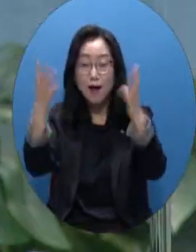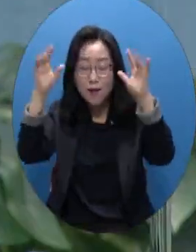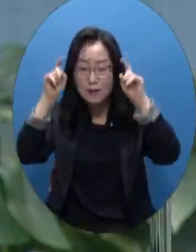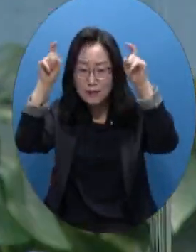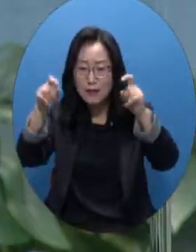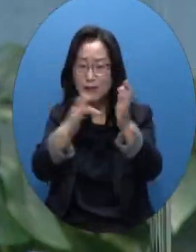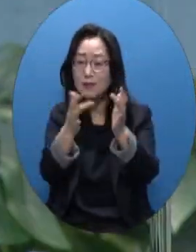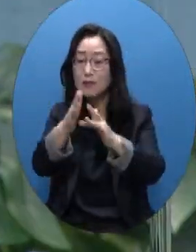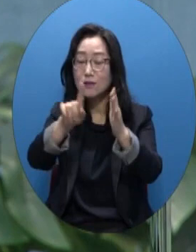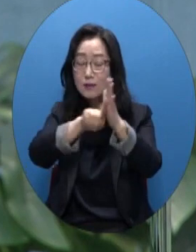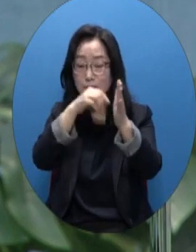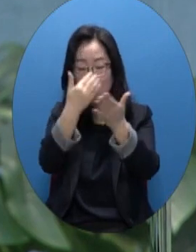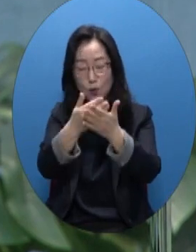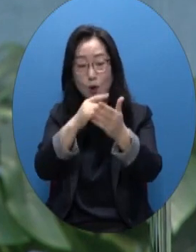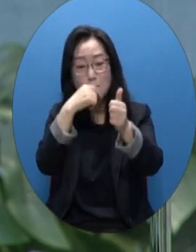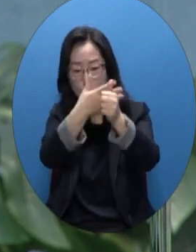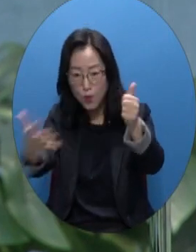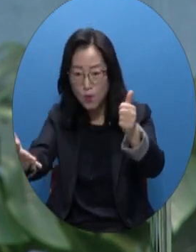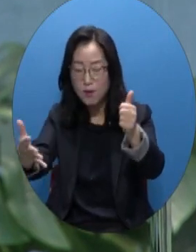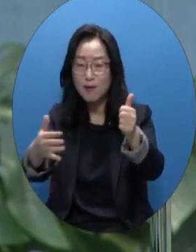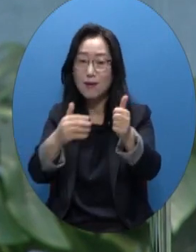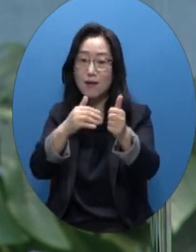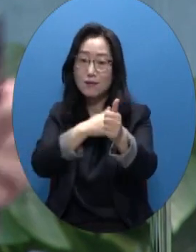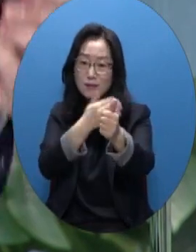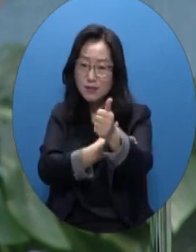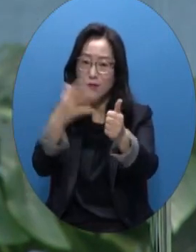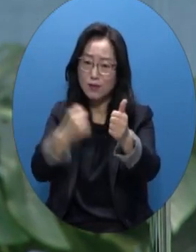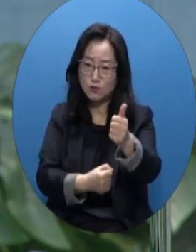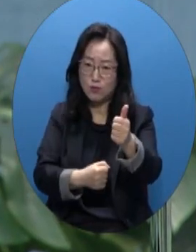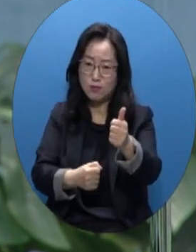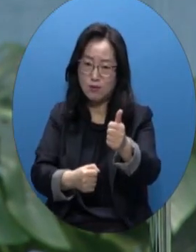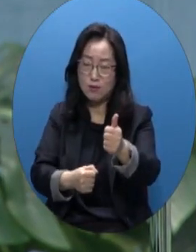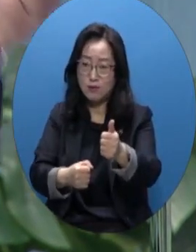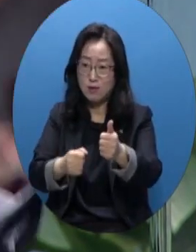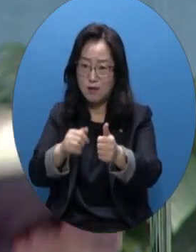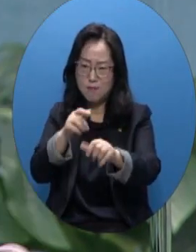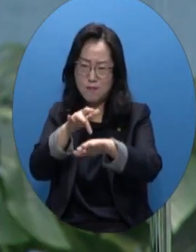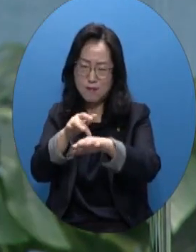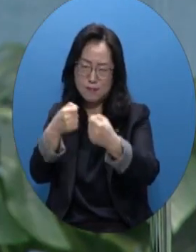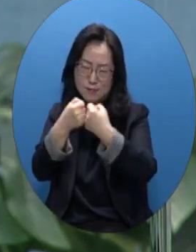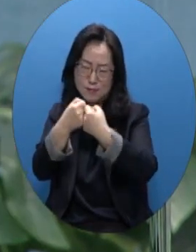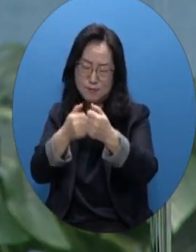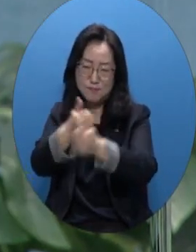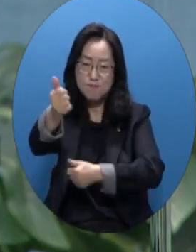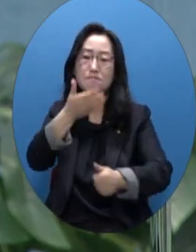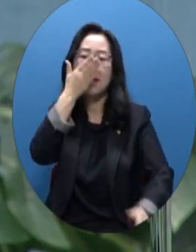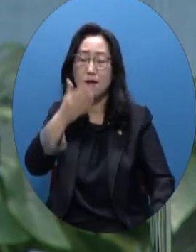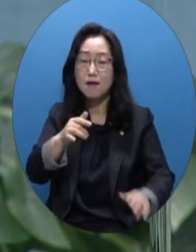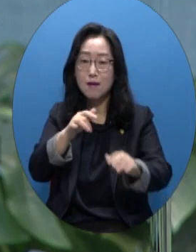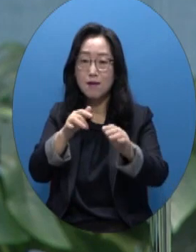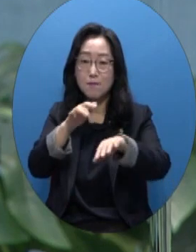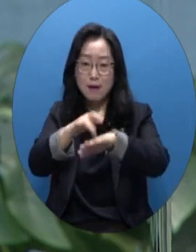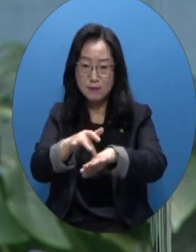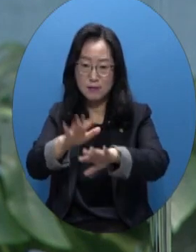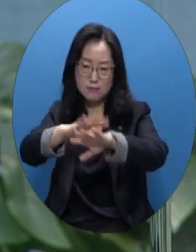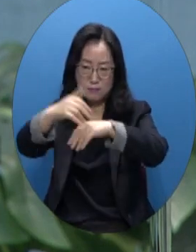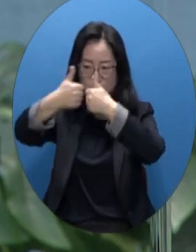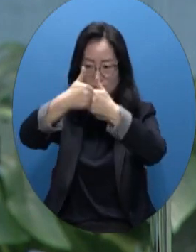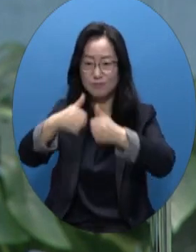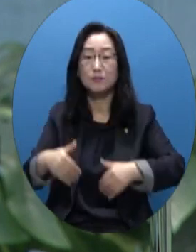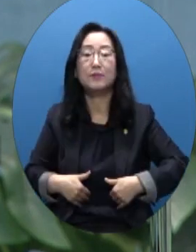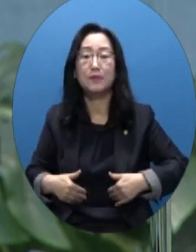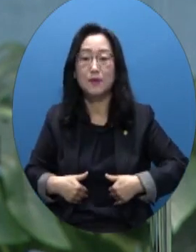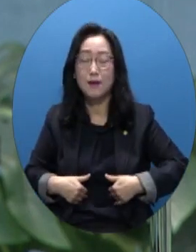2 에버렛 능력과 뒤 불신이 말씀으로 우리가 마귀와 싸워 이기는 것입니다 마귀를 대적해야 됩니다